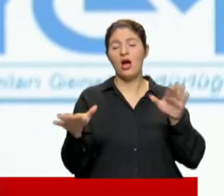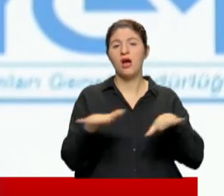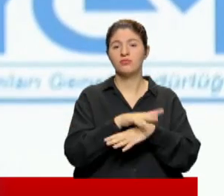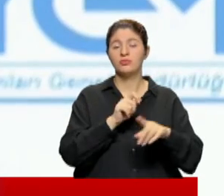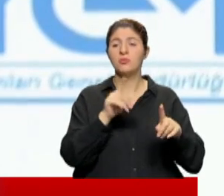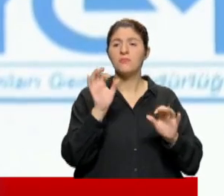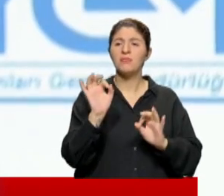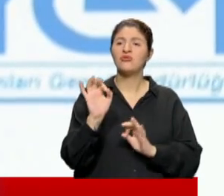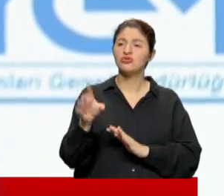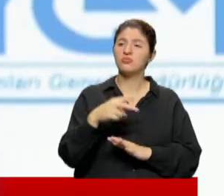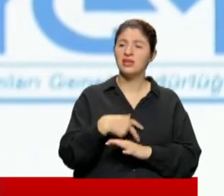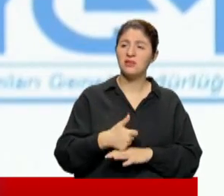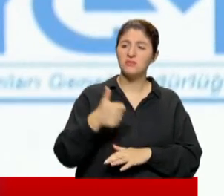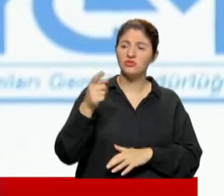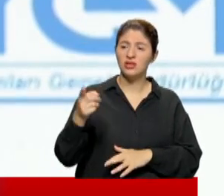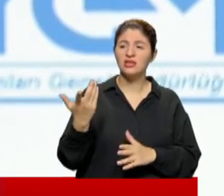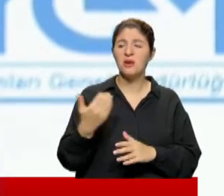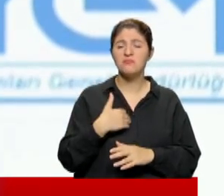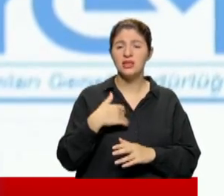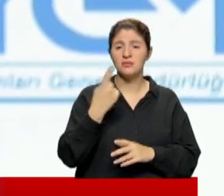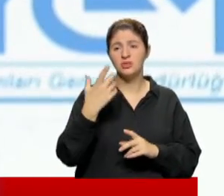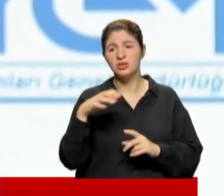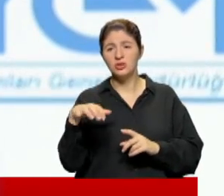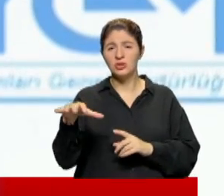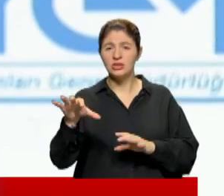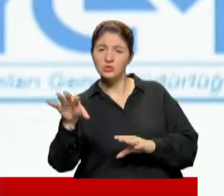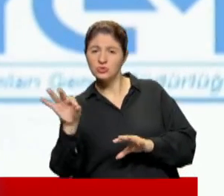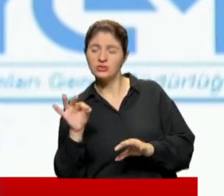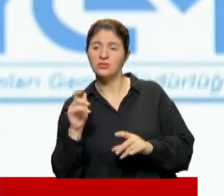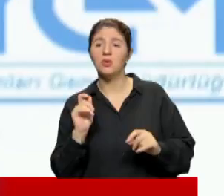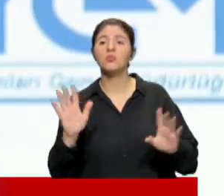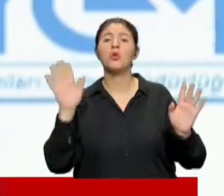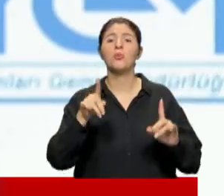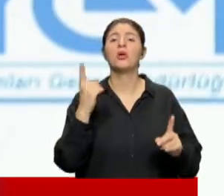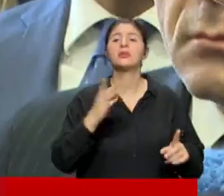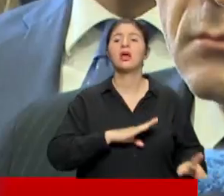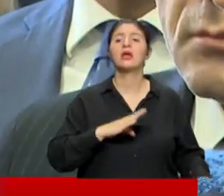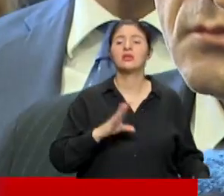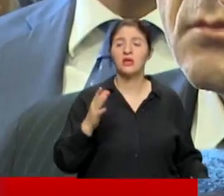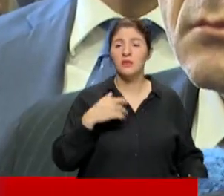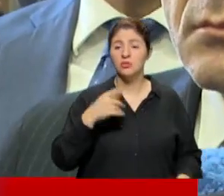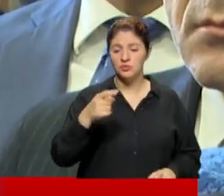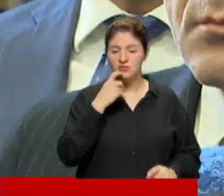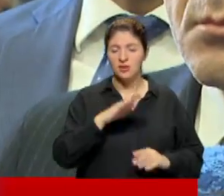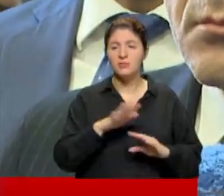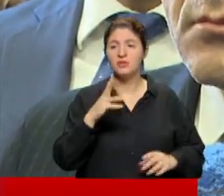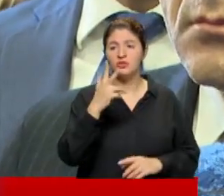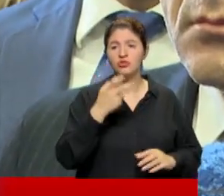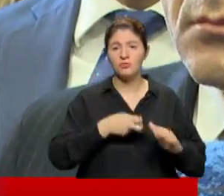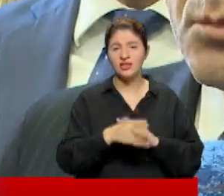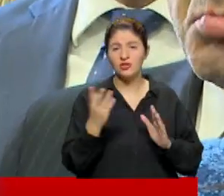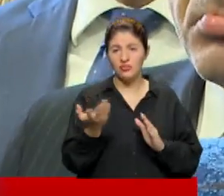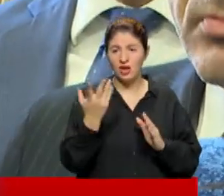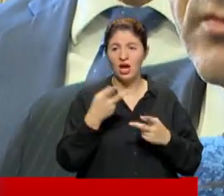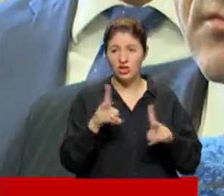mevcut Belediye Başkanı ya ben de bir köşesinden tutayım Yok böyle bir derdi Biz de bu sene bitmeden 3 metro